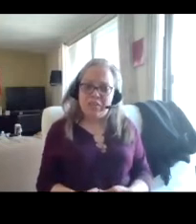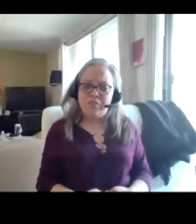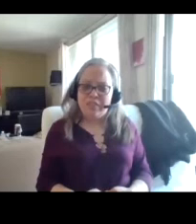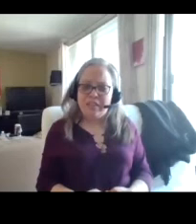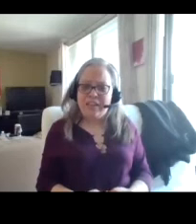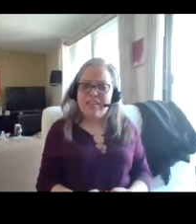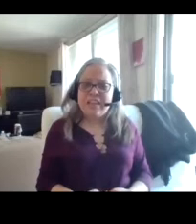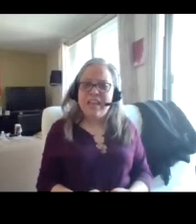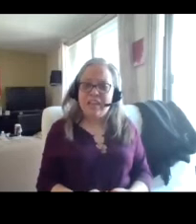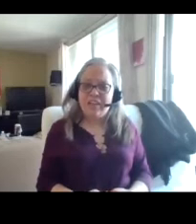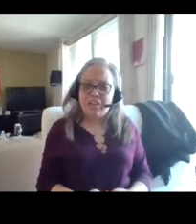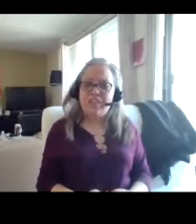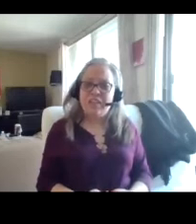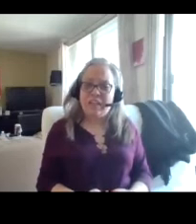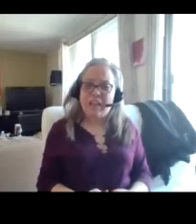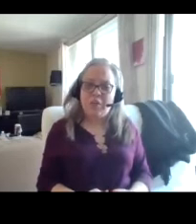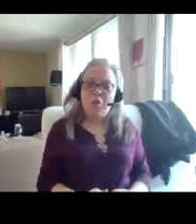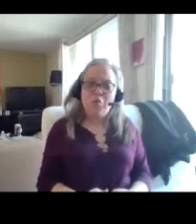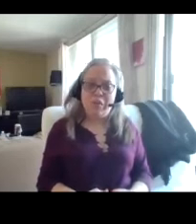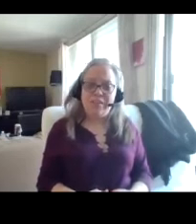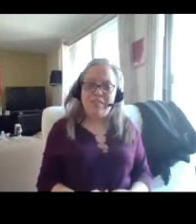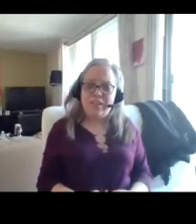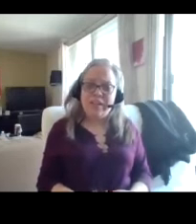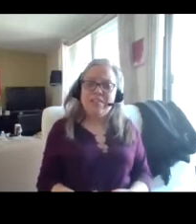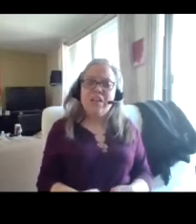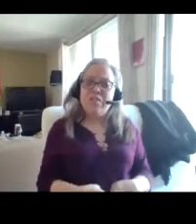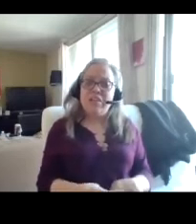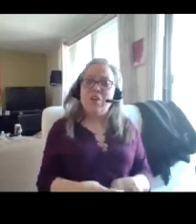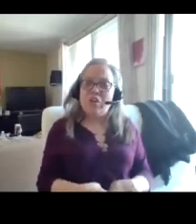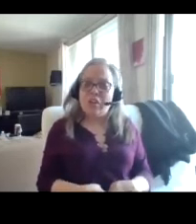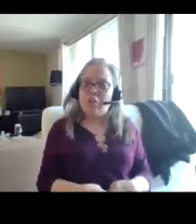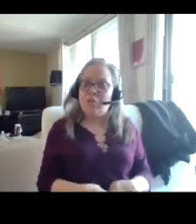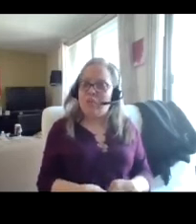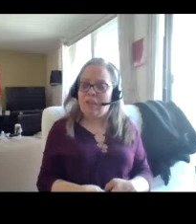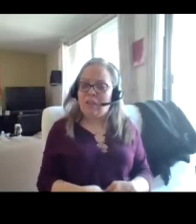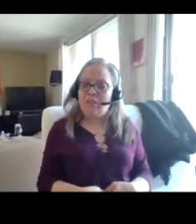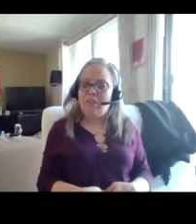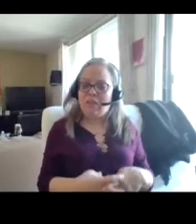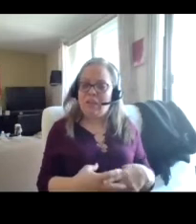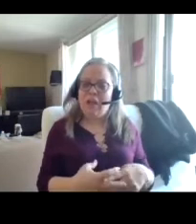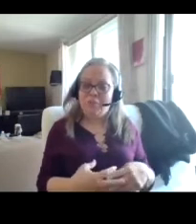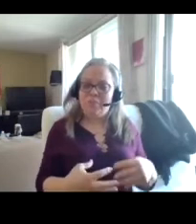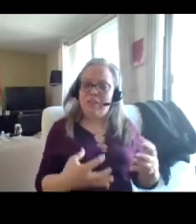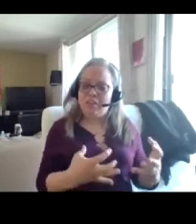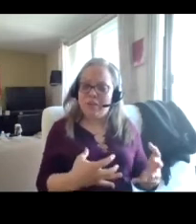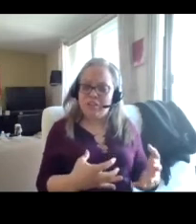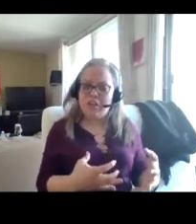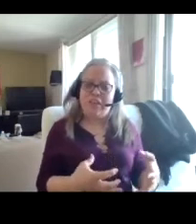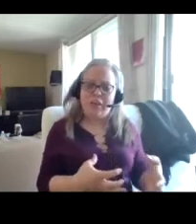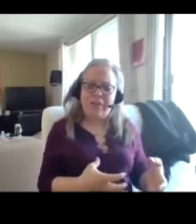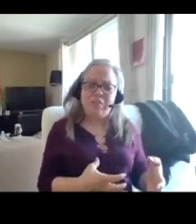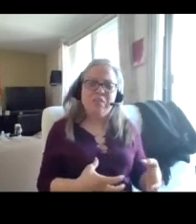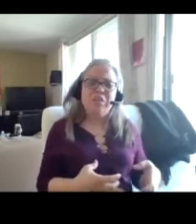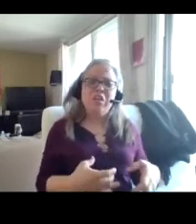offrir le vaccin dans les foyers de soins spéciaux, les établissements résidentiels pour enfants et les services de guérison et de bien-être